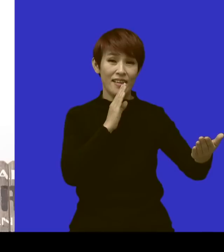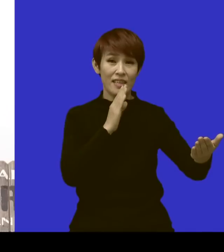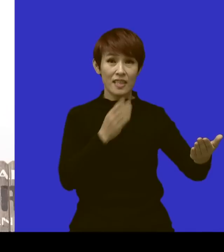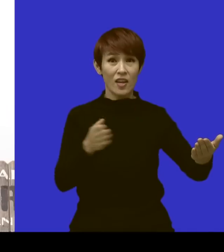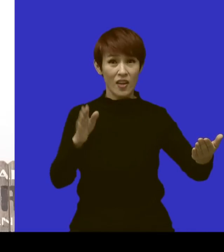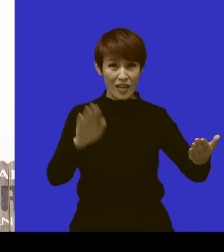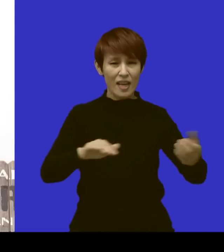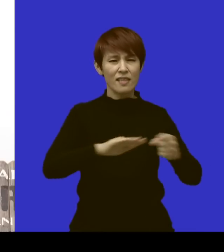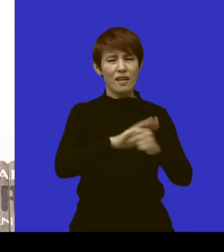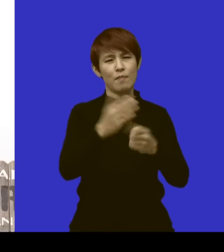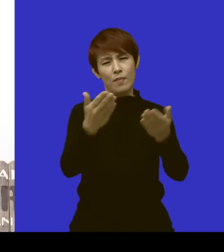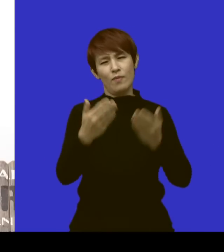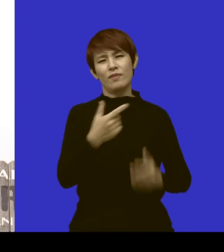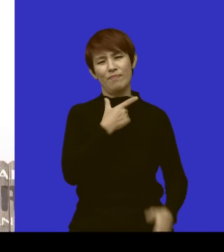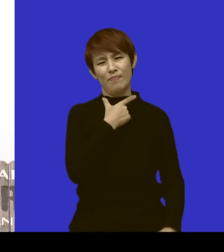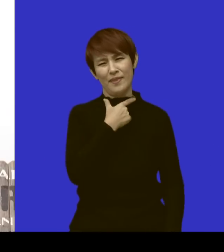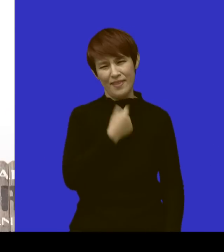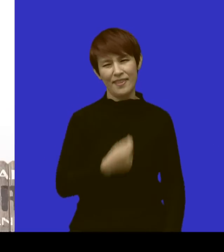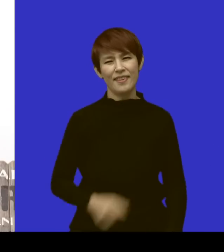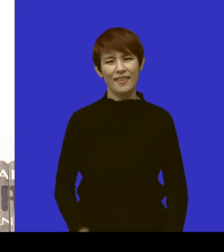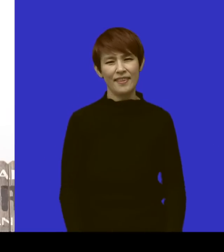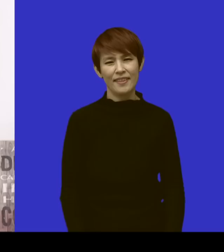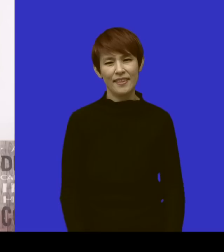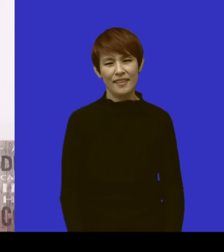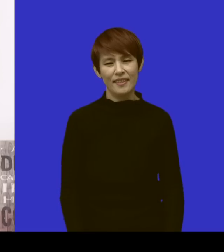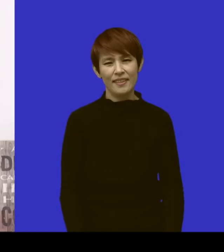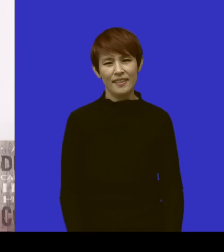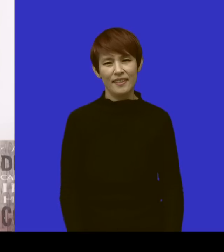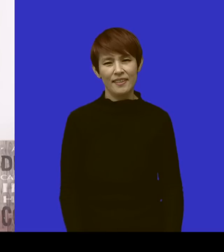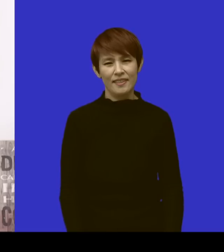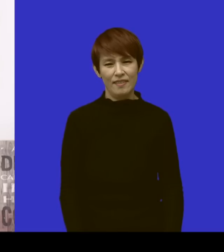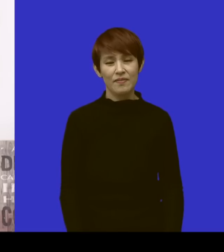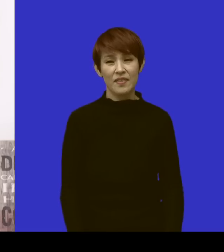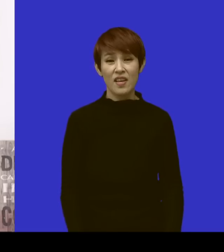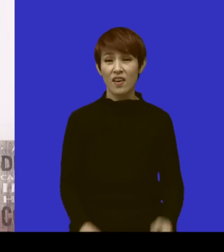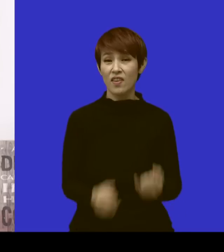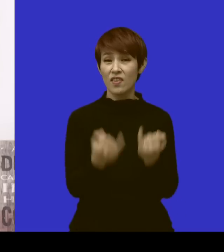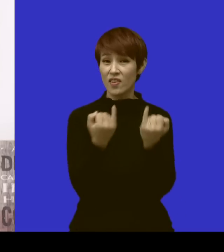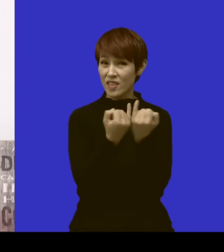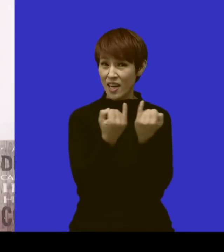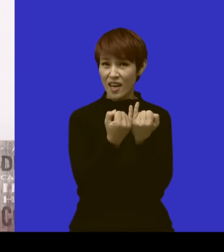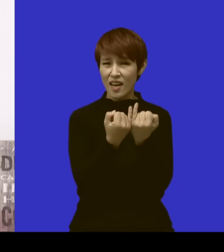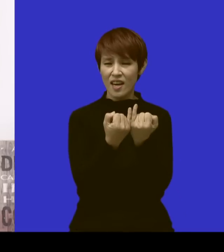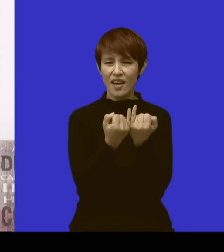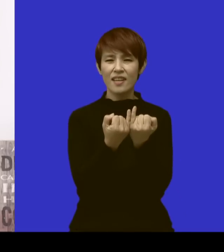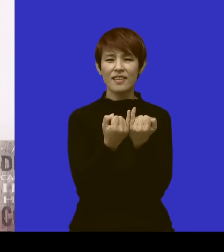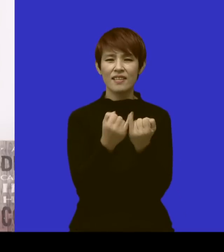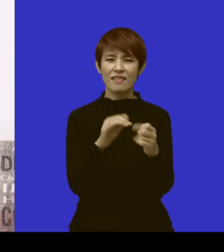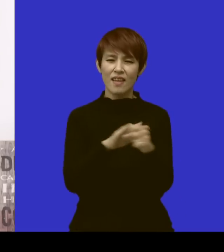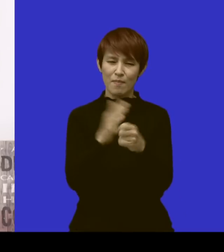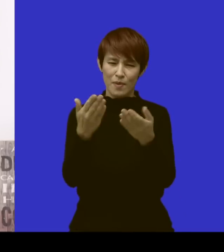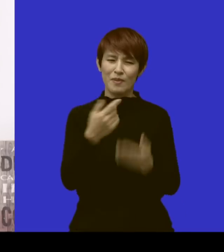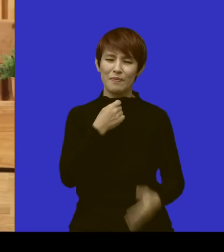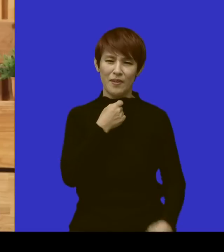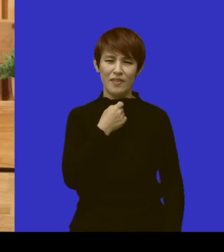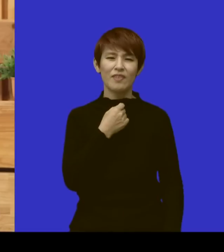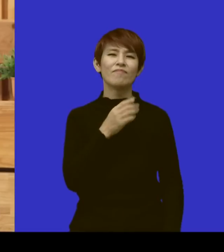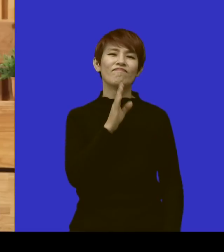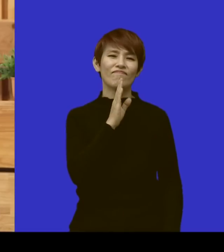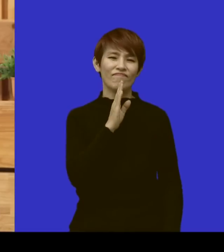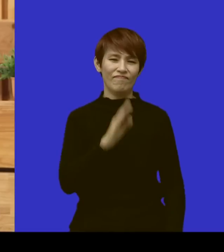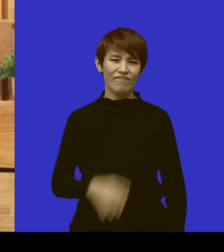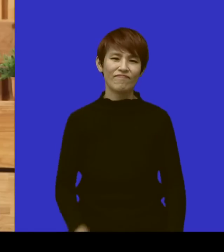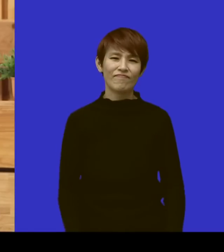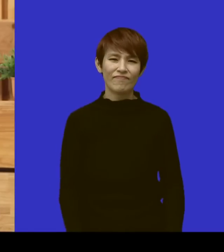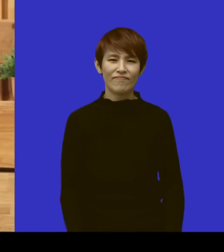사랑받고 싶었어. 그럼요. 여자는 끝까지 사랑받고 싶어할 존재고. 그래도 사랑받고 싶었어.